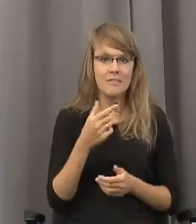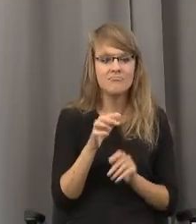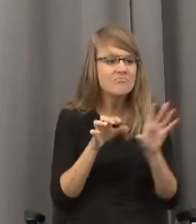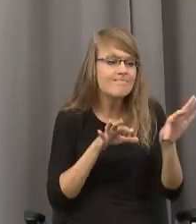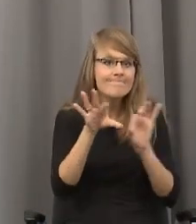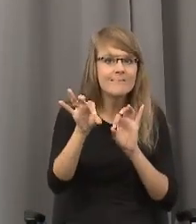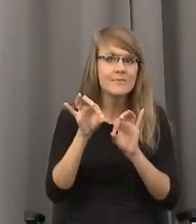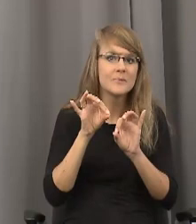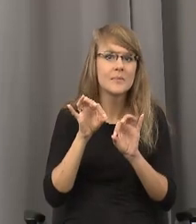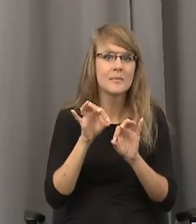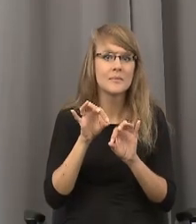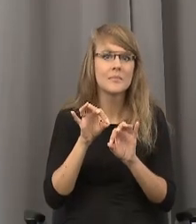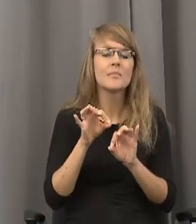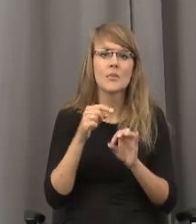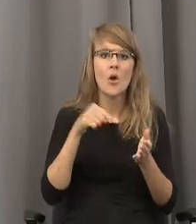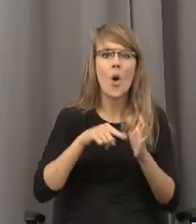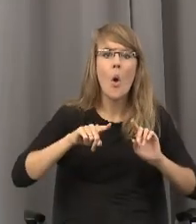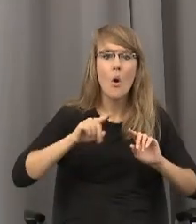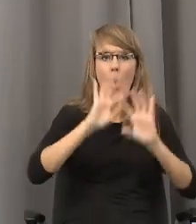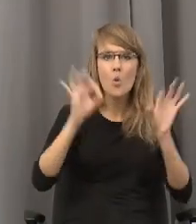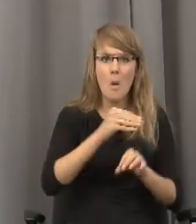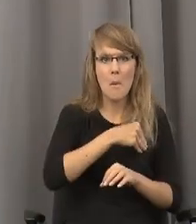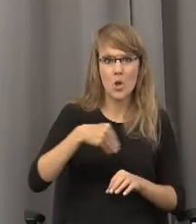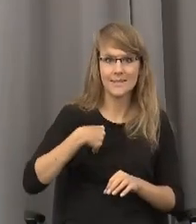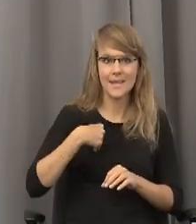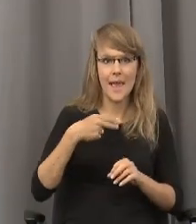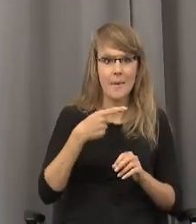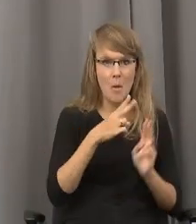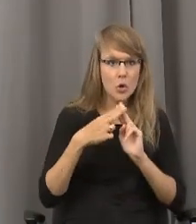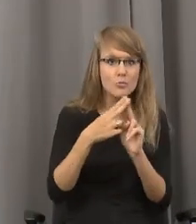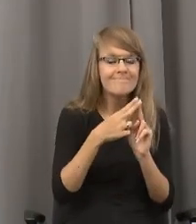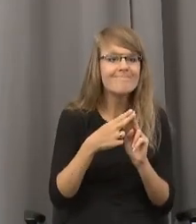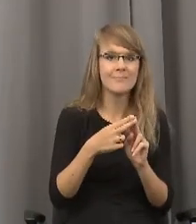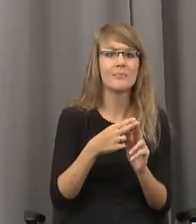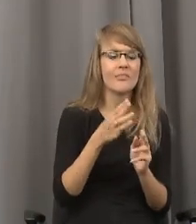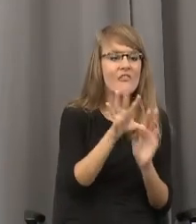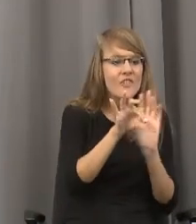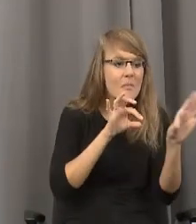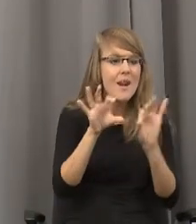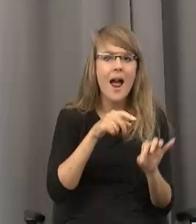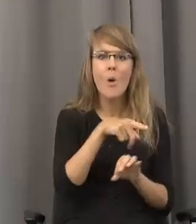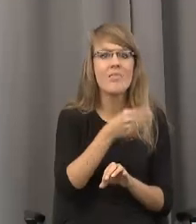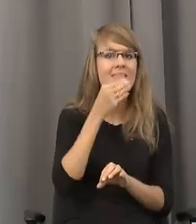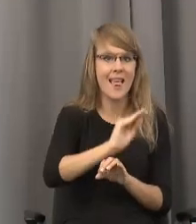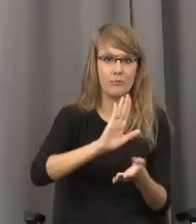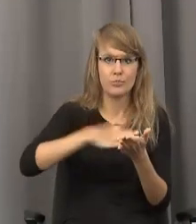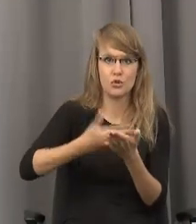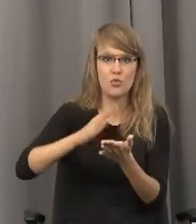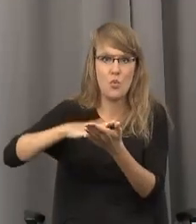właśnie Ogólnopolskie Porozumienie wybrało takie przykłady najlepszych praktyk, które by